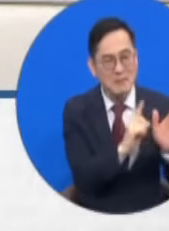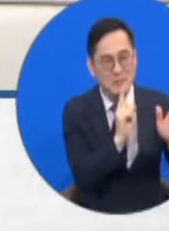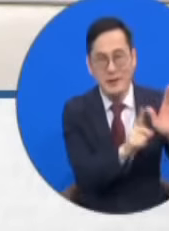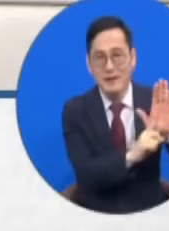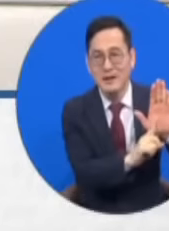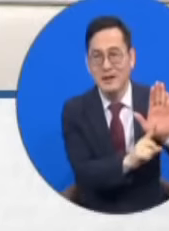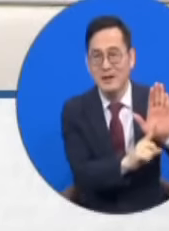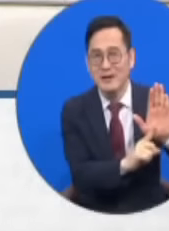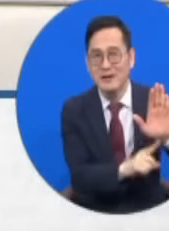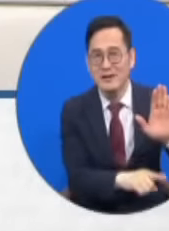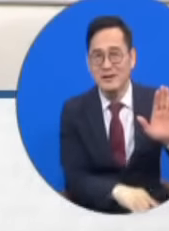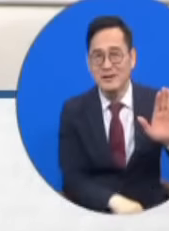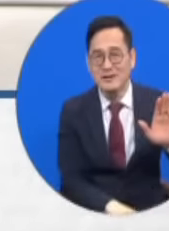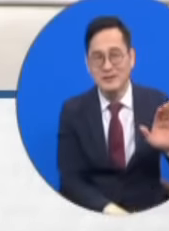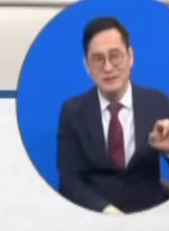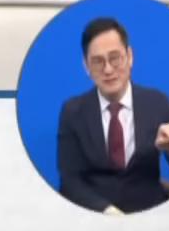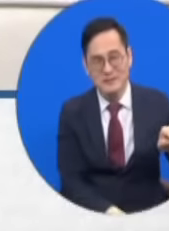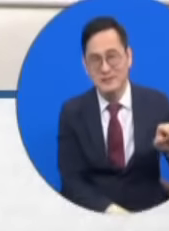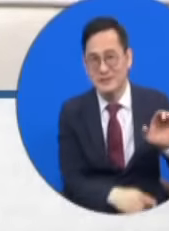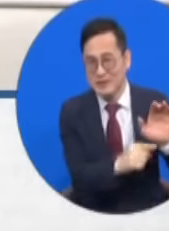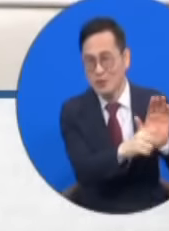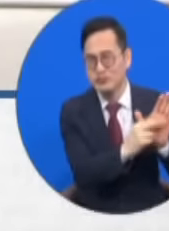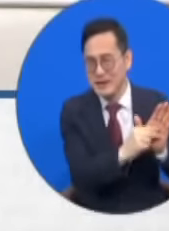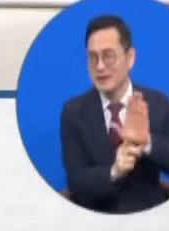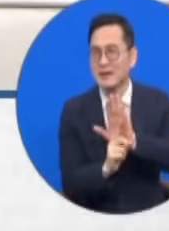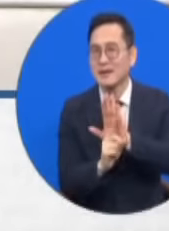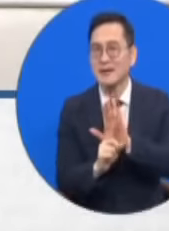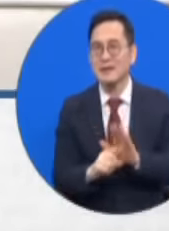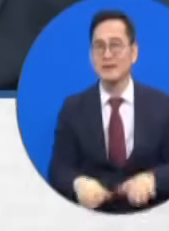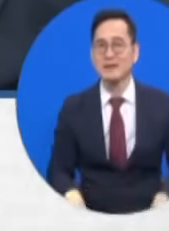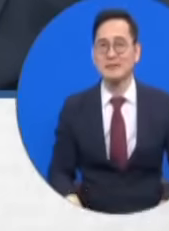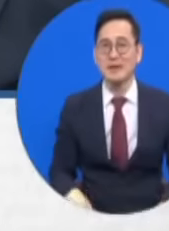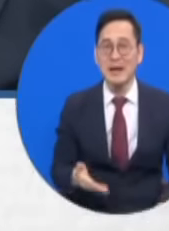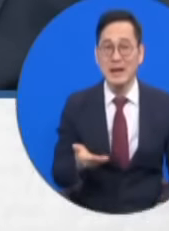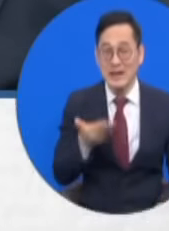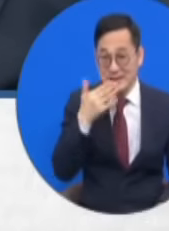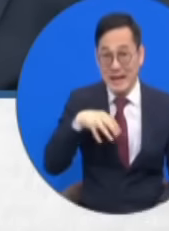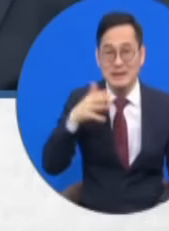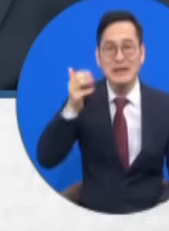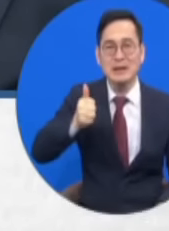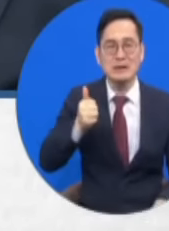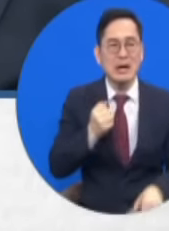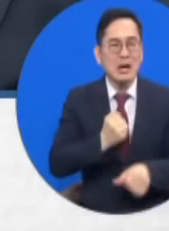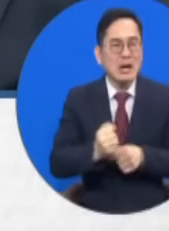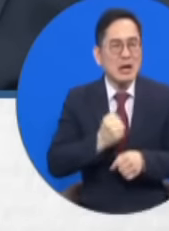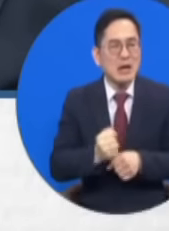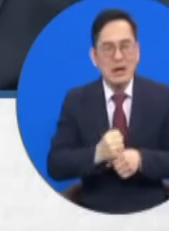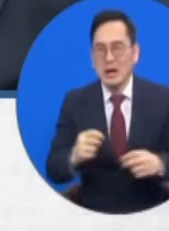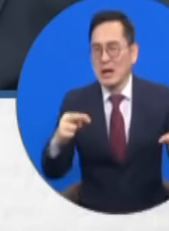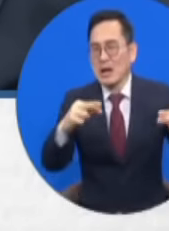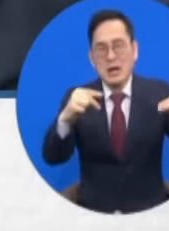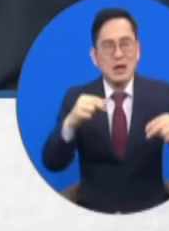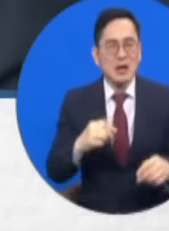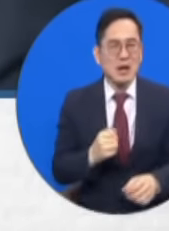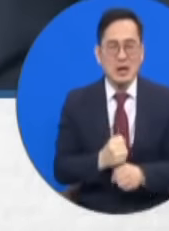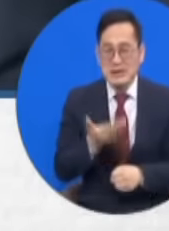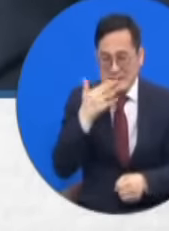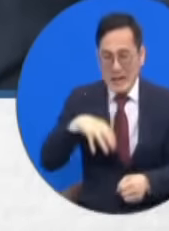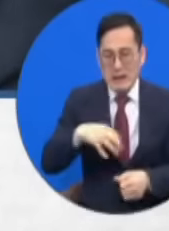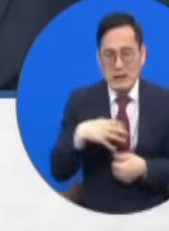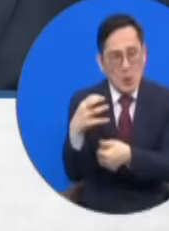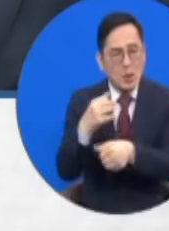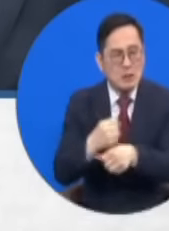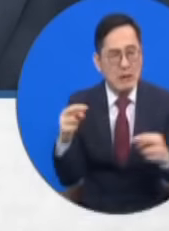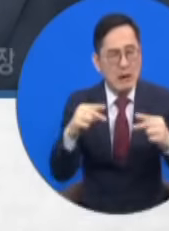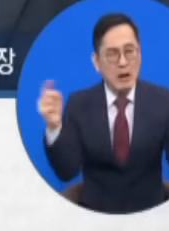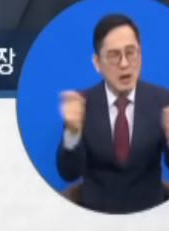곤란한 게 식당 사장님일 것 같습니다. 식당 사장님이요? 영업에 크게 도움될 것 같지도 않고요. 요란 말하고 소란 말한데 선거